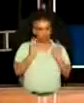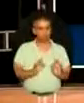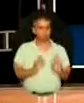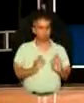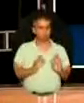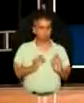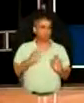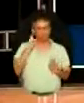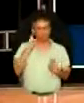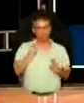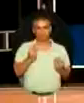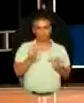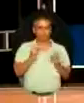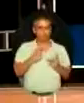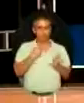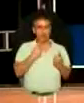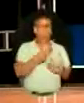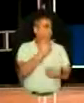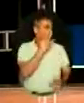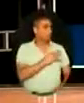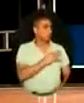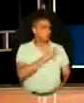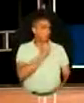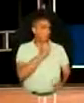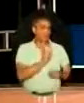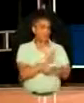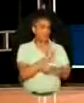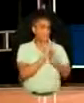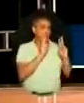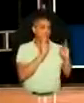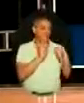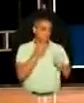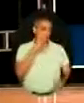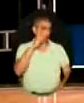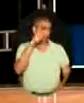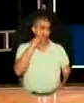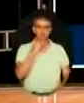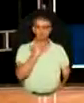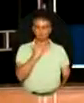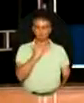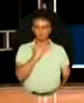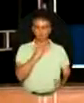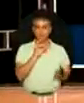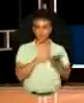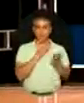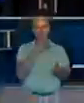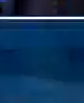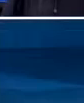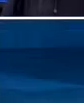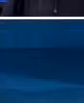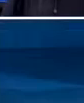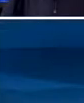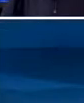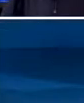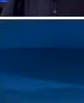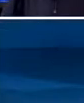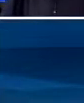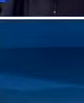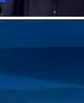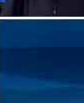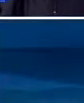אמיתית, ואני לא חושב שיש מישהו גם סביב השולחן. אגב, שמת לב שדווקא בתקופת הפסקת האש יש יותר. כן, כן, כן. הנקודה, השאלה היא אם זה באמת זליגות, אתה